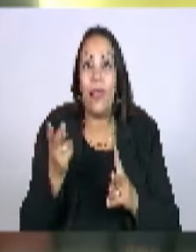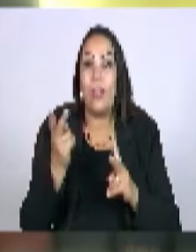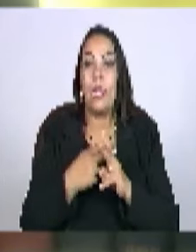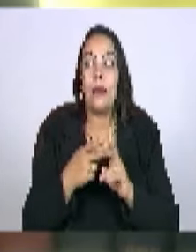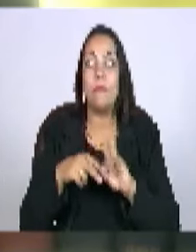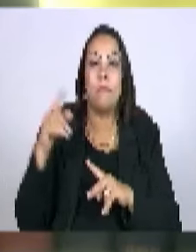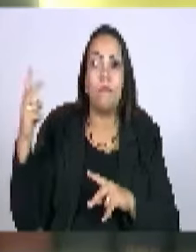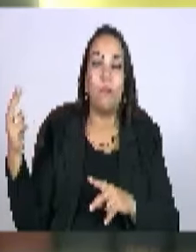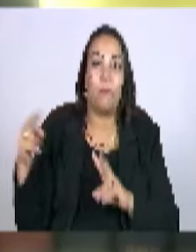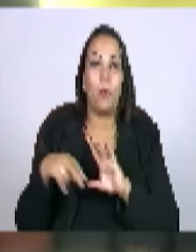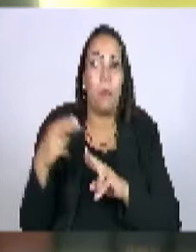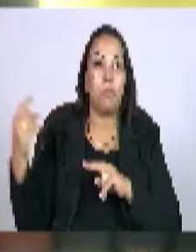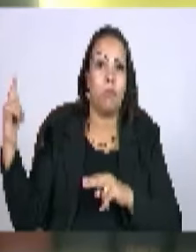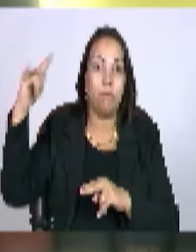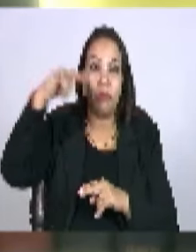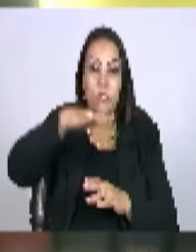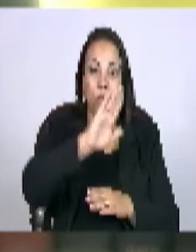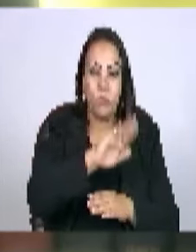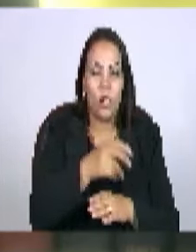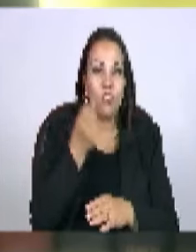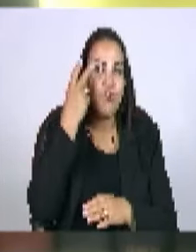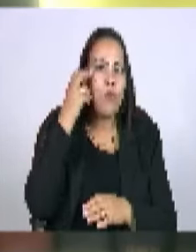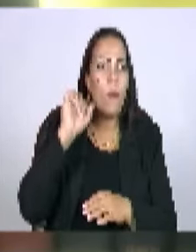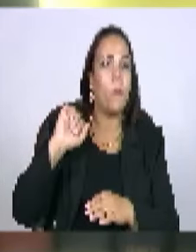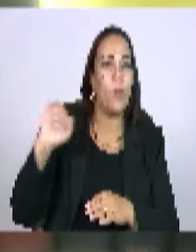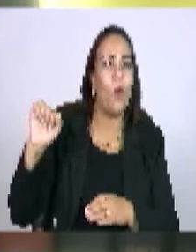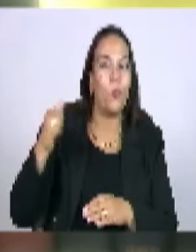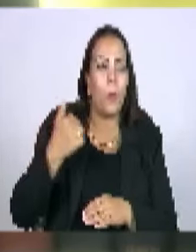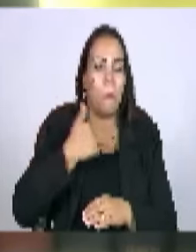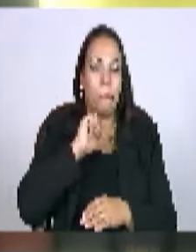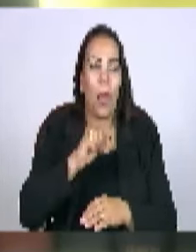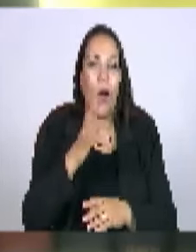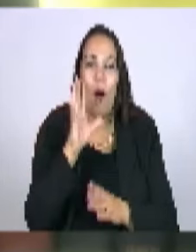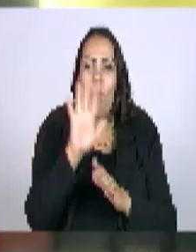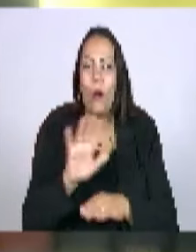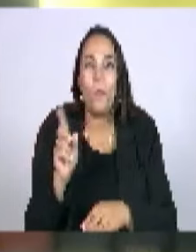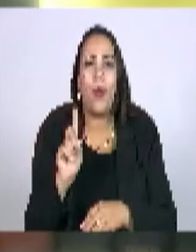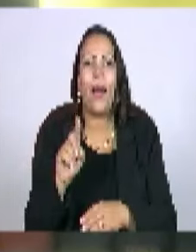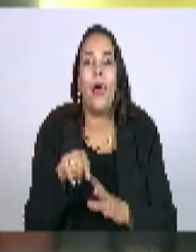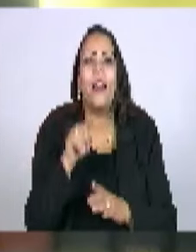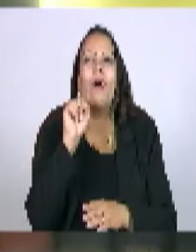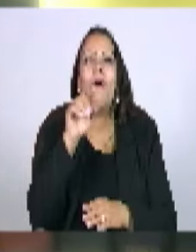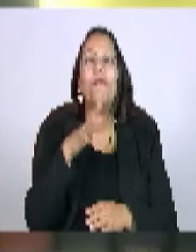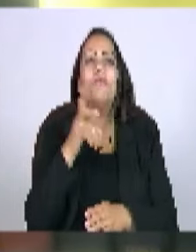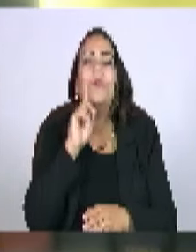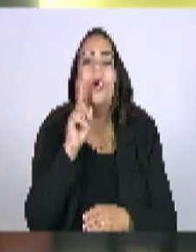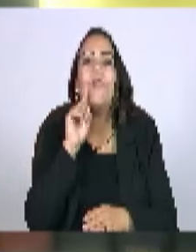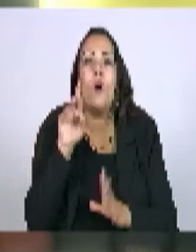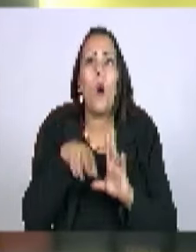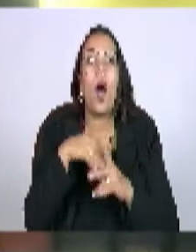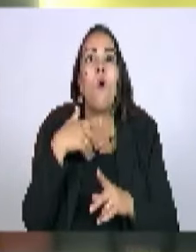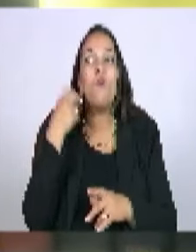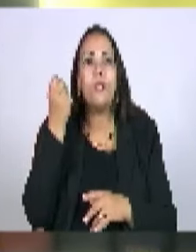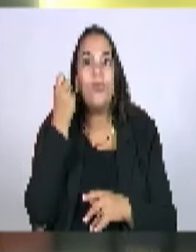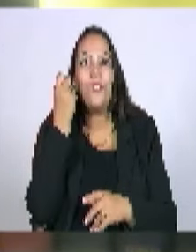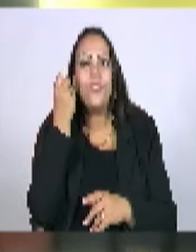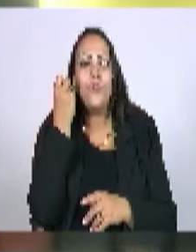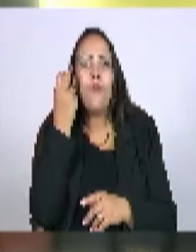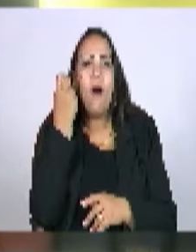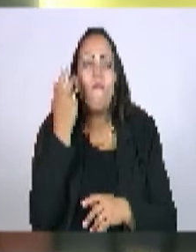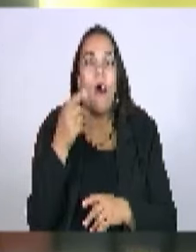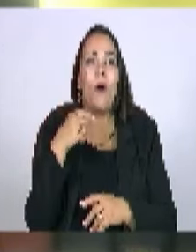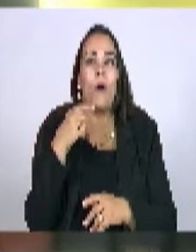جايين دول جايين بثقافه مجتمعاتهم وهم مش عايزين كده هم عايزين ثقافه الرجل الابيض